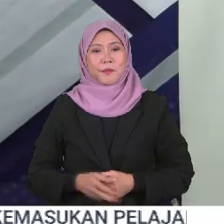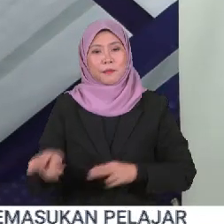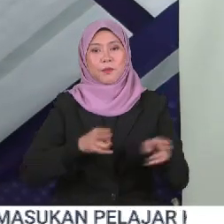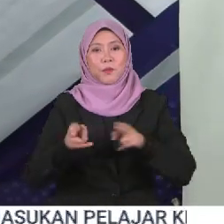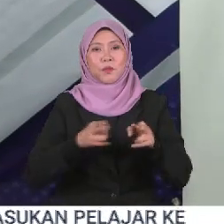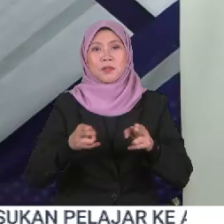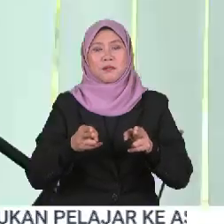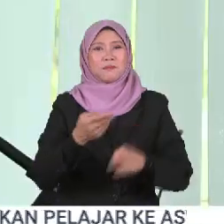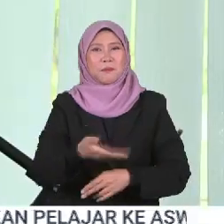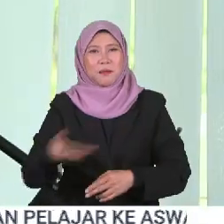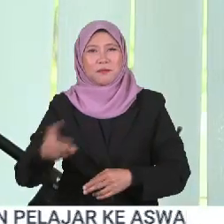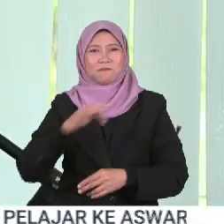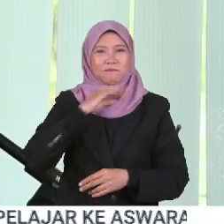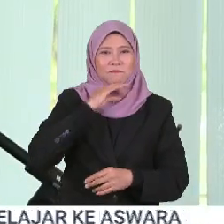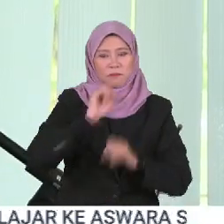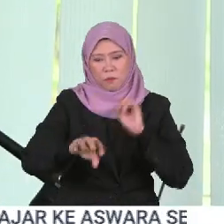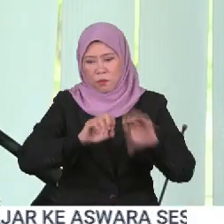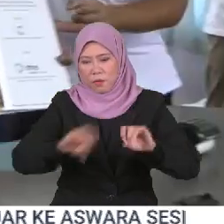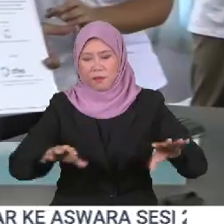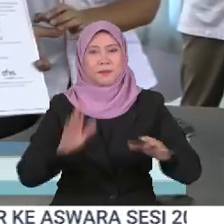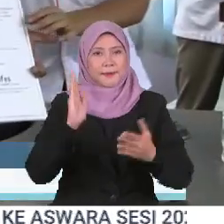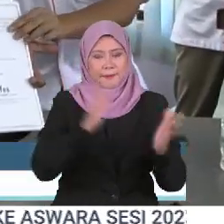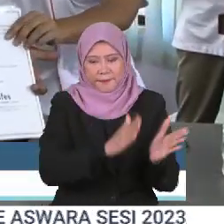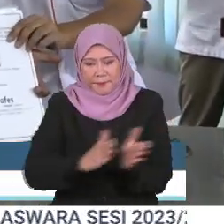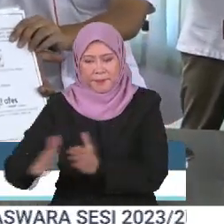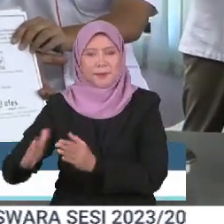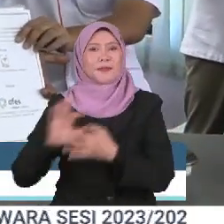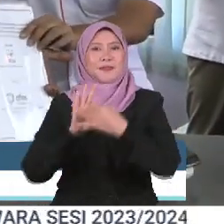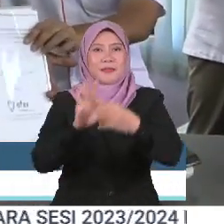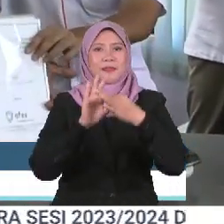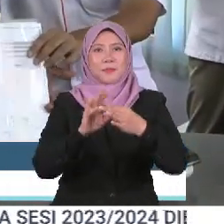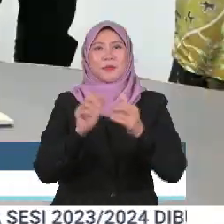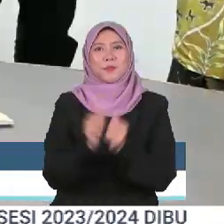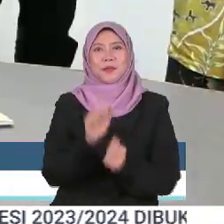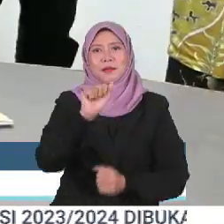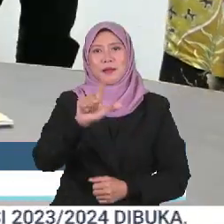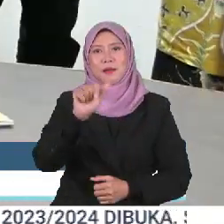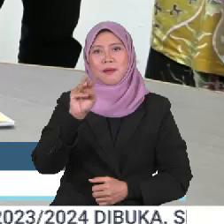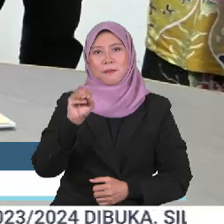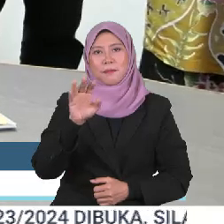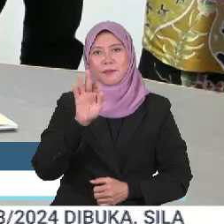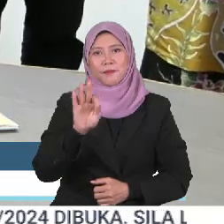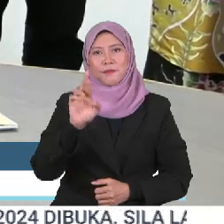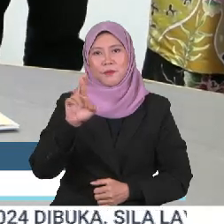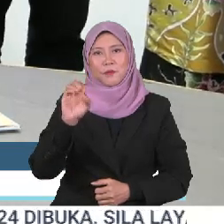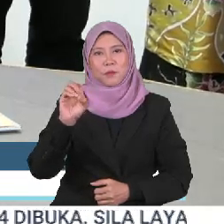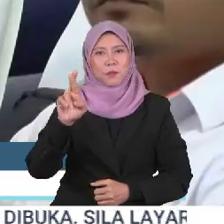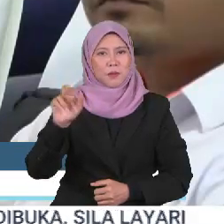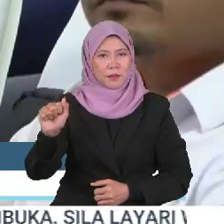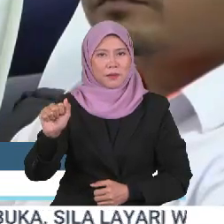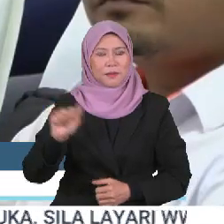Pengurusan sisa pepejal sistematik dilaksana dengan kerjasama Alam Flora Environmental Solution Sendirian Berhad